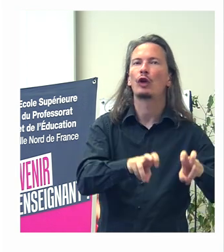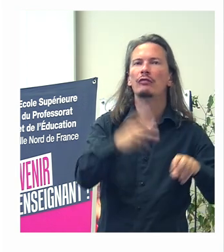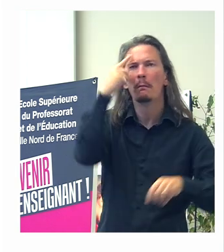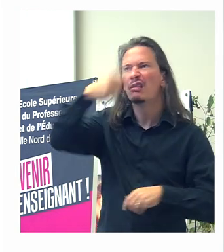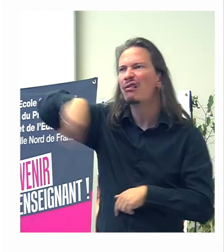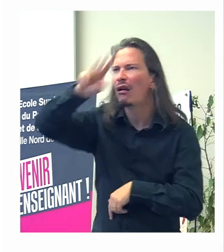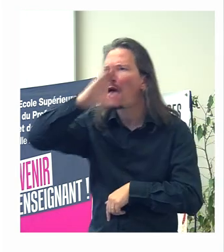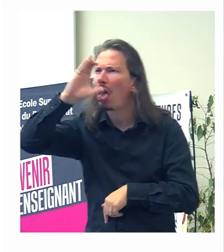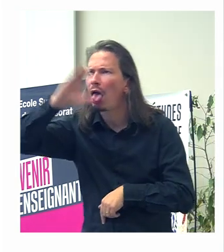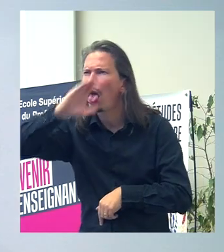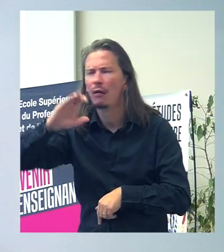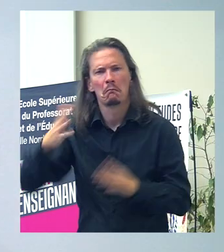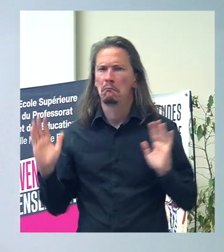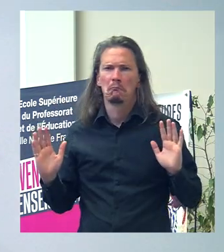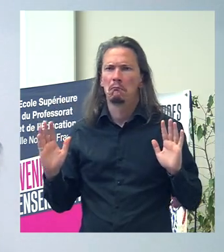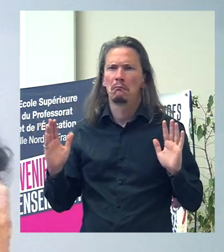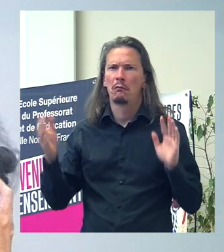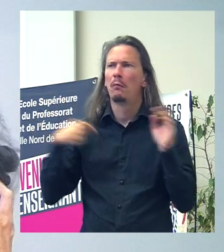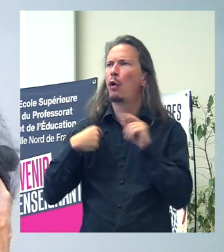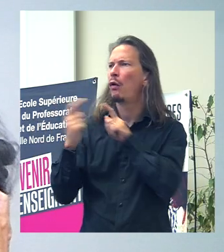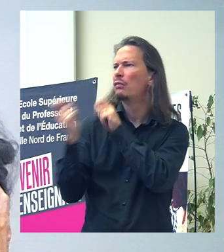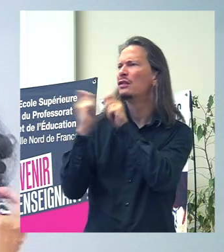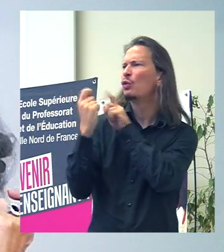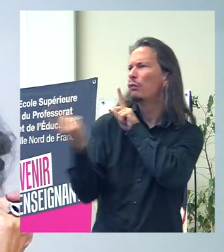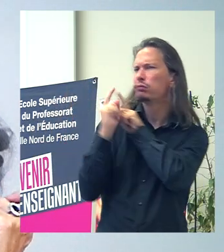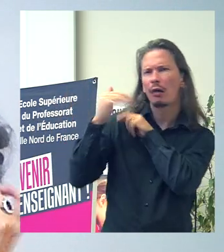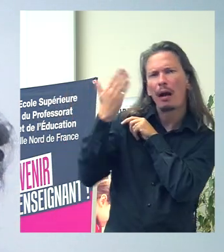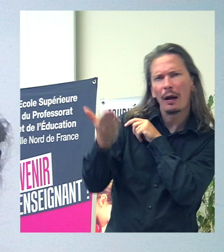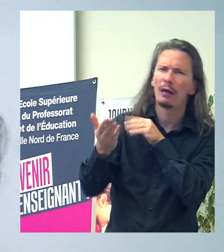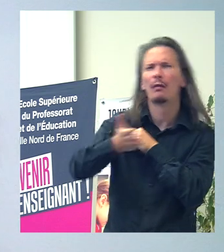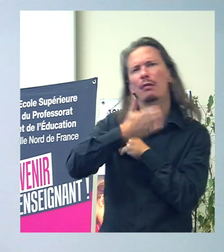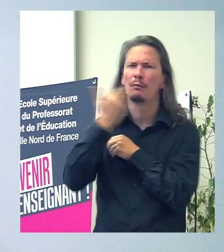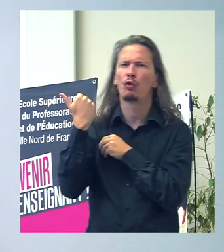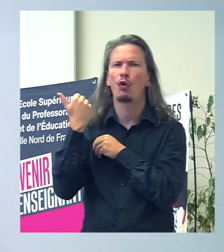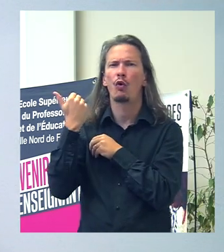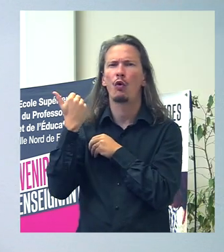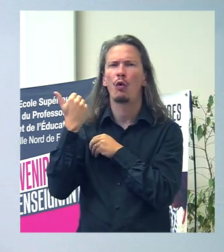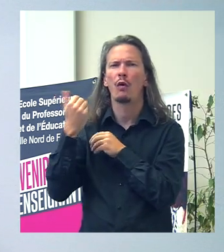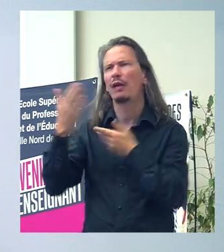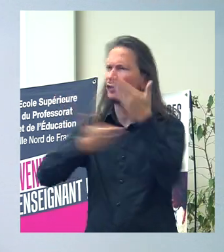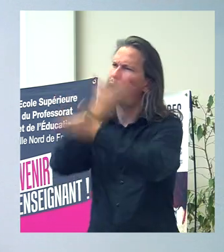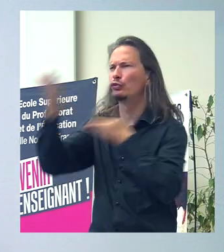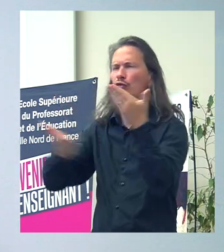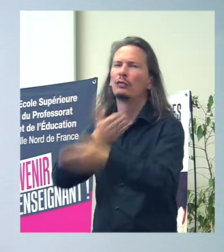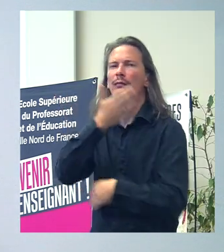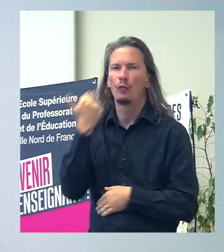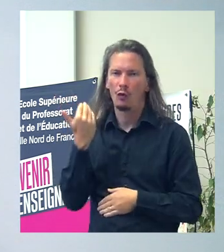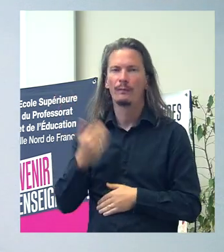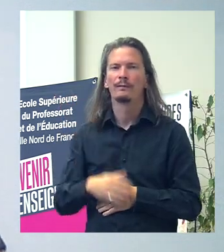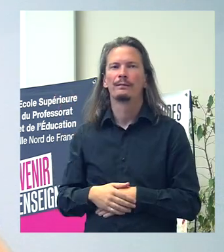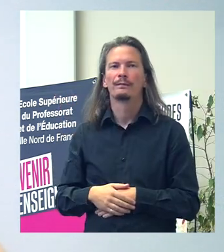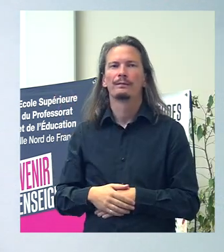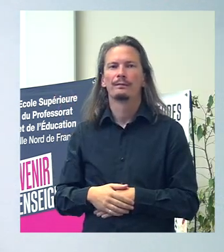des gens, je suis prête d'y répondre dans la discussion. Mais sinon, je pense que c'est mieux de laisser la place à la discussion pour que je puisse